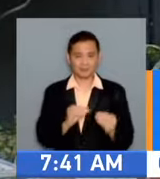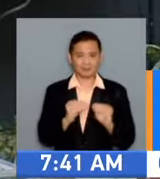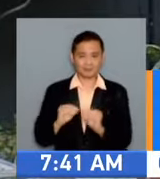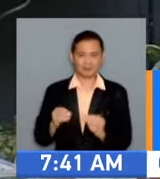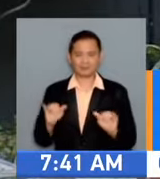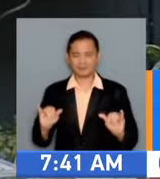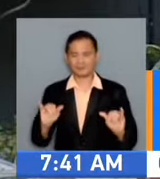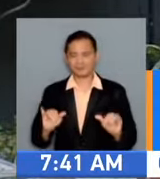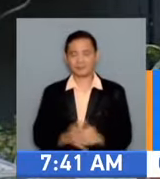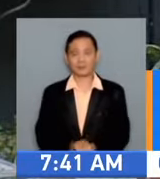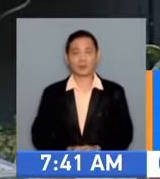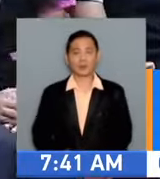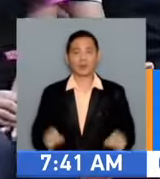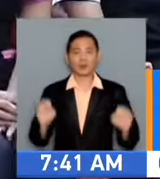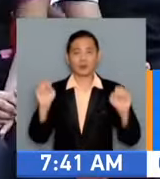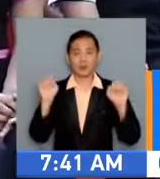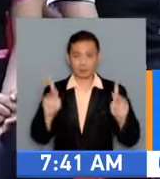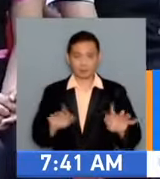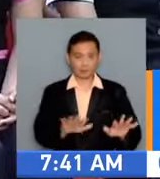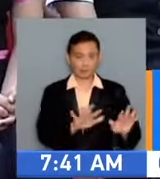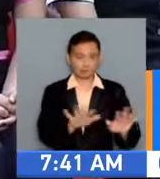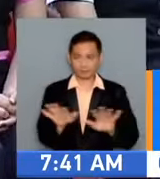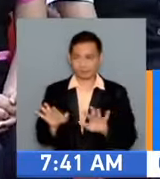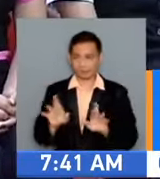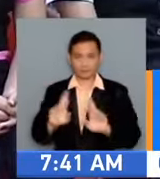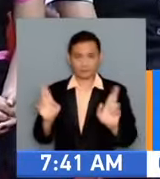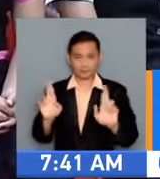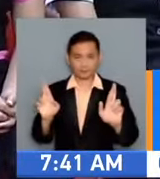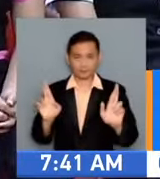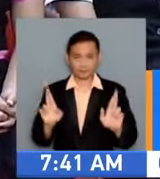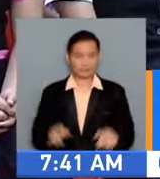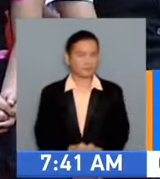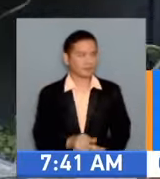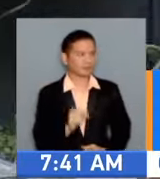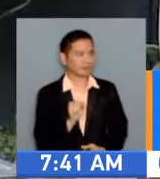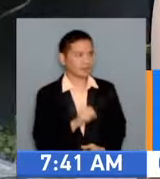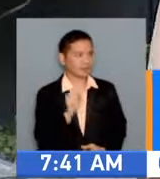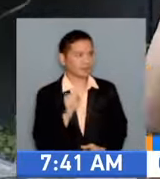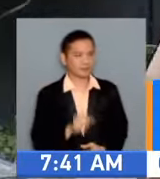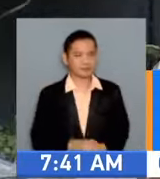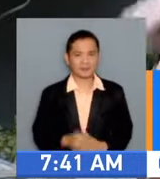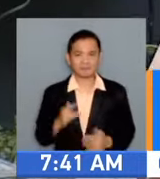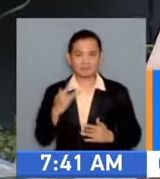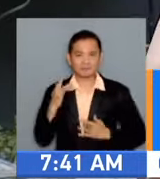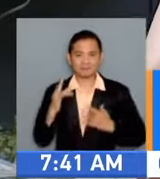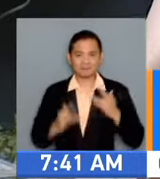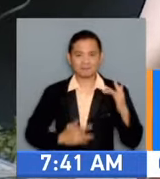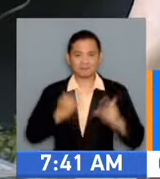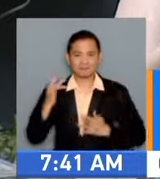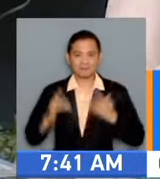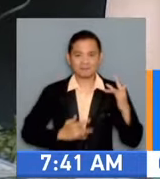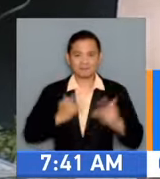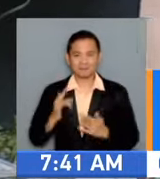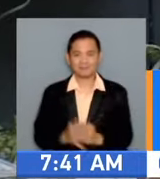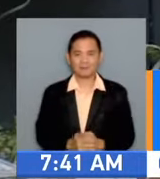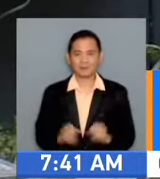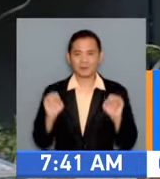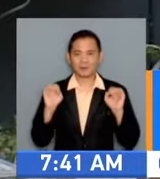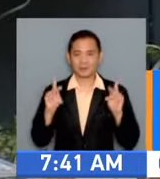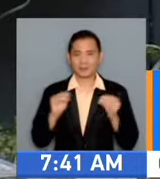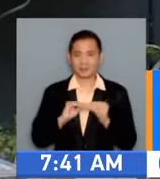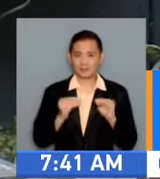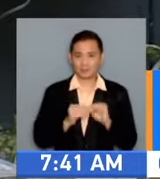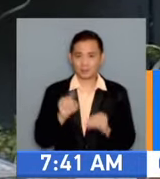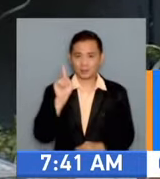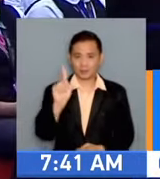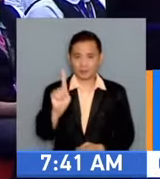Adriel, Andrea, are we ready? Yes, but... Ready now. Excited ako for this one. Yeah. All right. The first question is this.